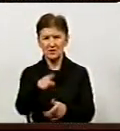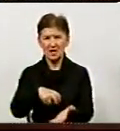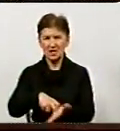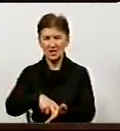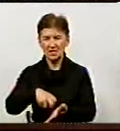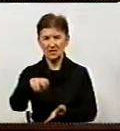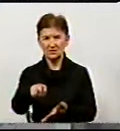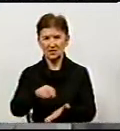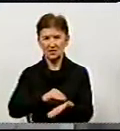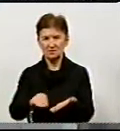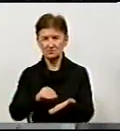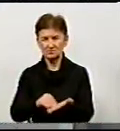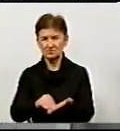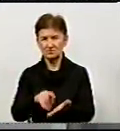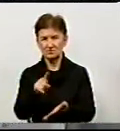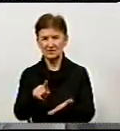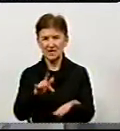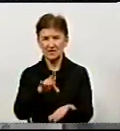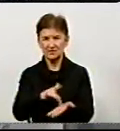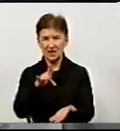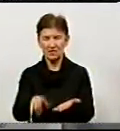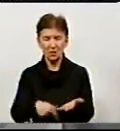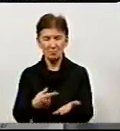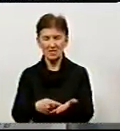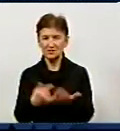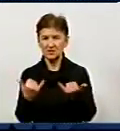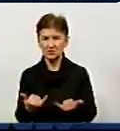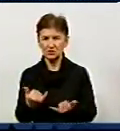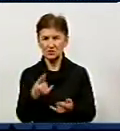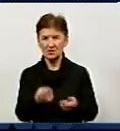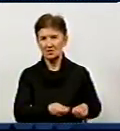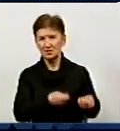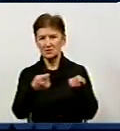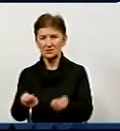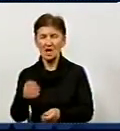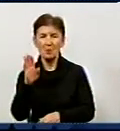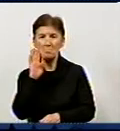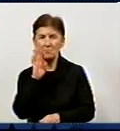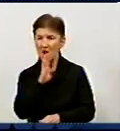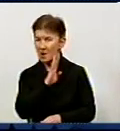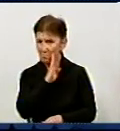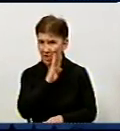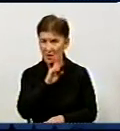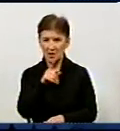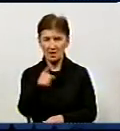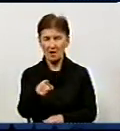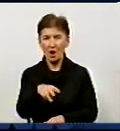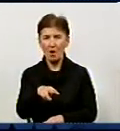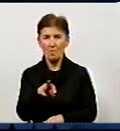у цю скриньку в книгарні «Буки» у центрі міста. Зараз листів 2, їх принесла мама полоненого моряка Романа